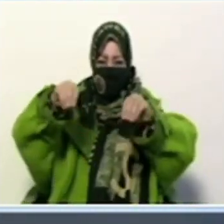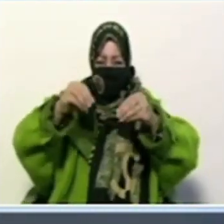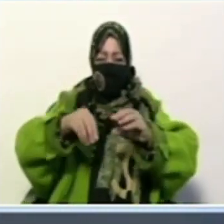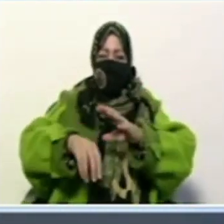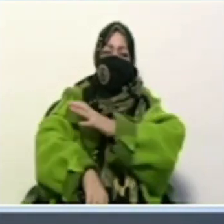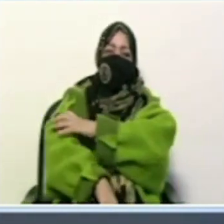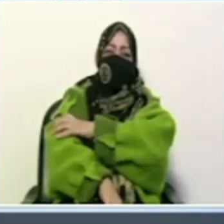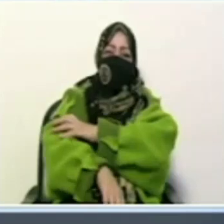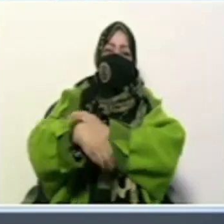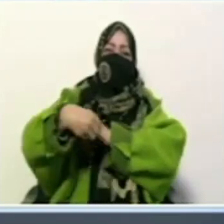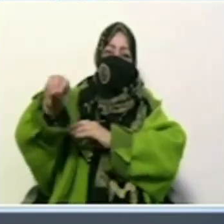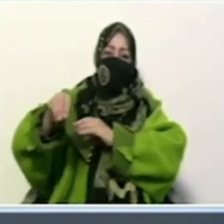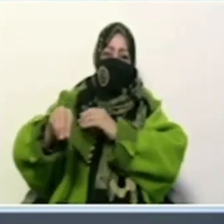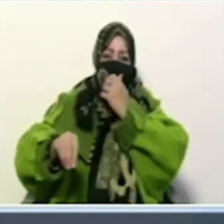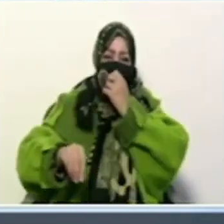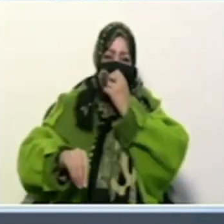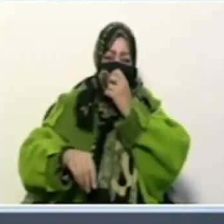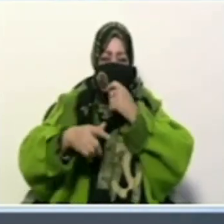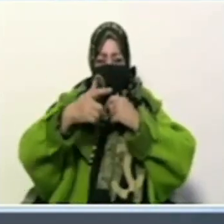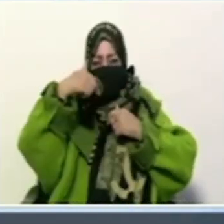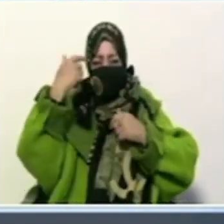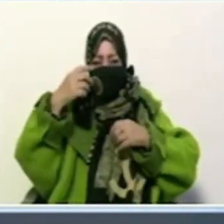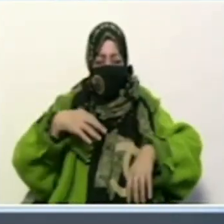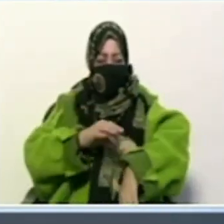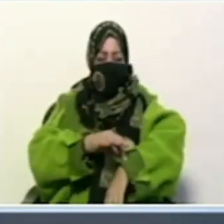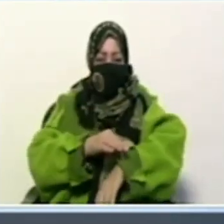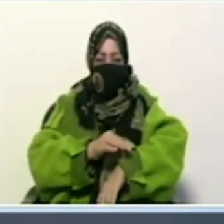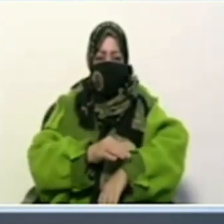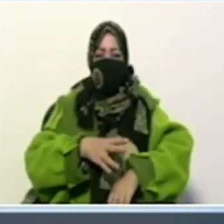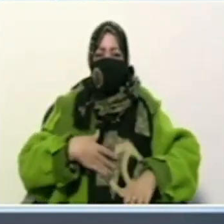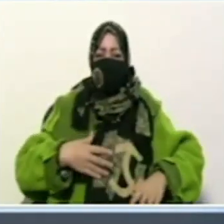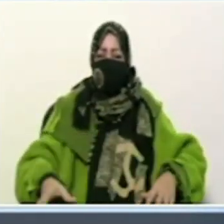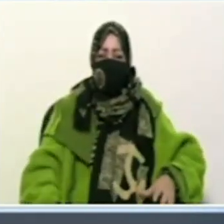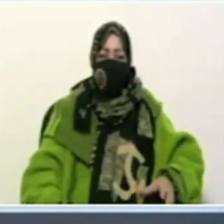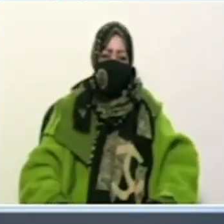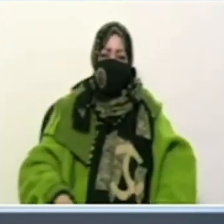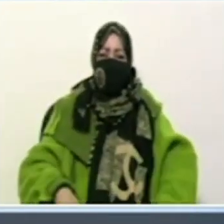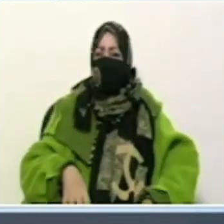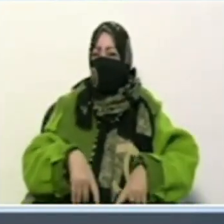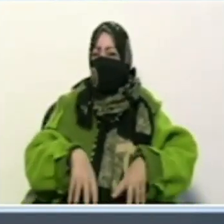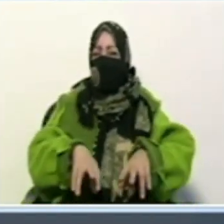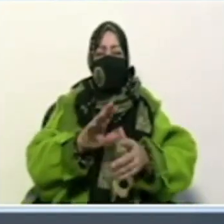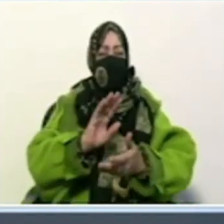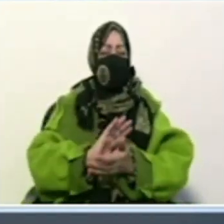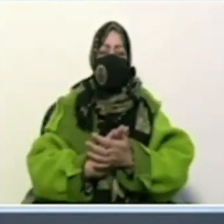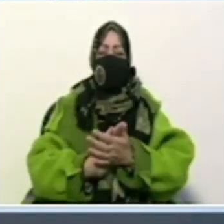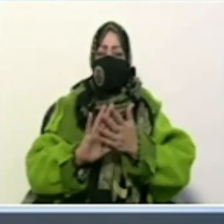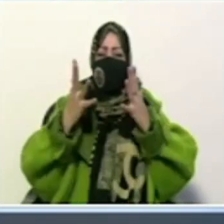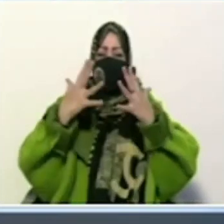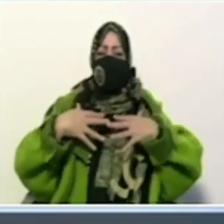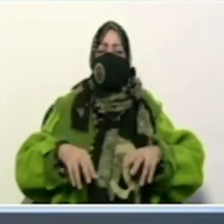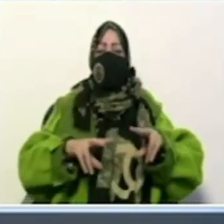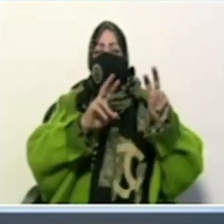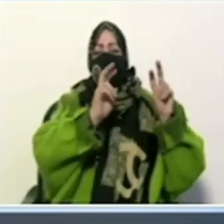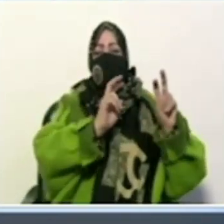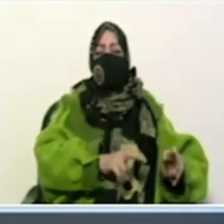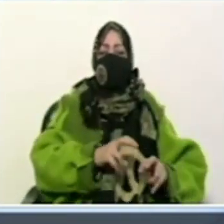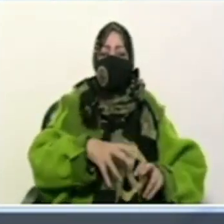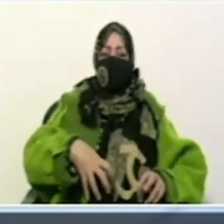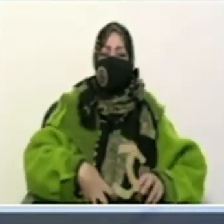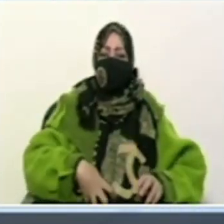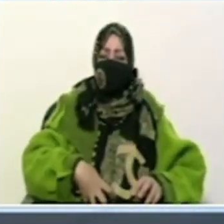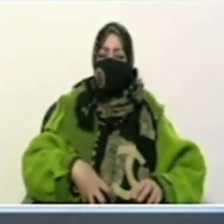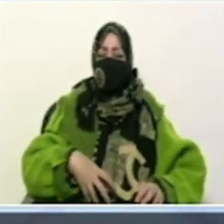أو الحشاء أو غير ذلك يعني، أو شيء من لحمها لا يجوز له، بل أيضا المستحب